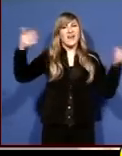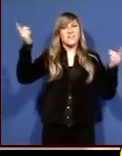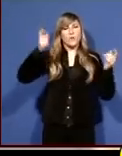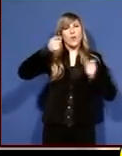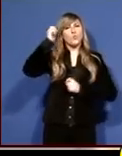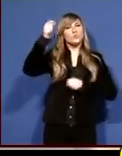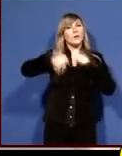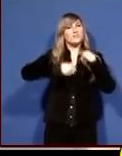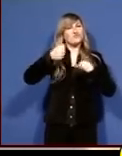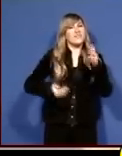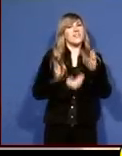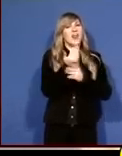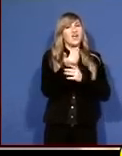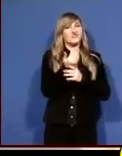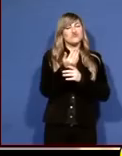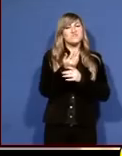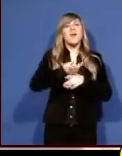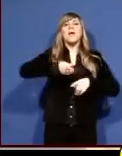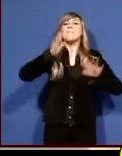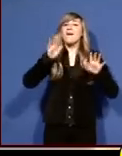che deve tramutarsi in una reale